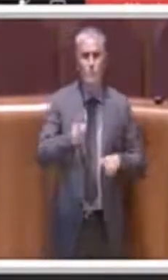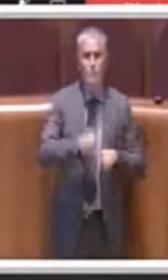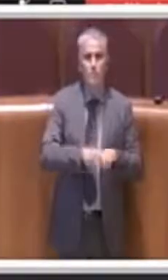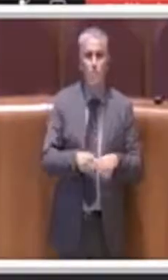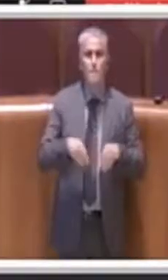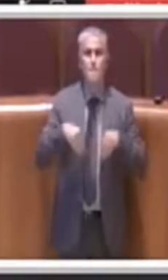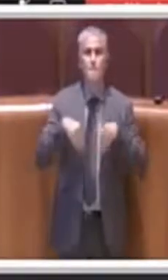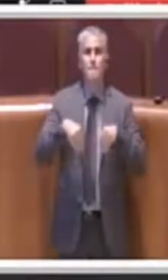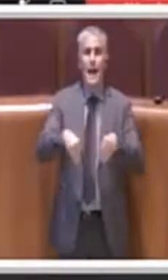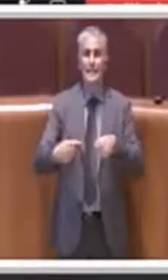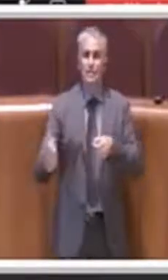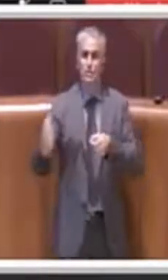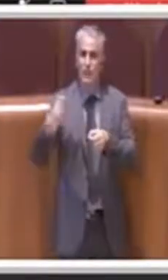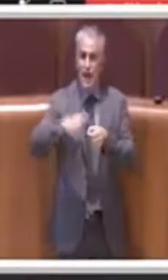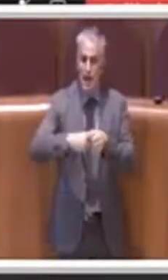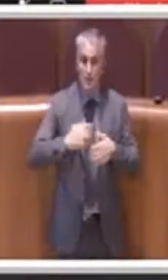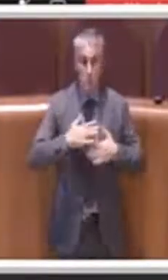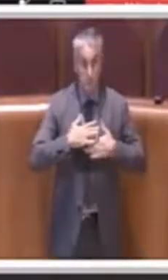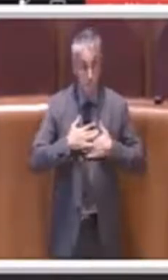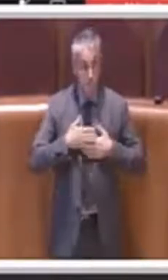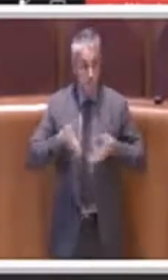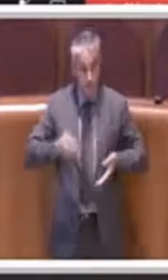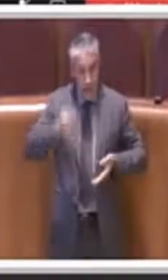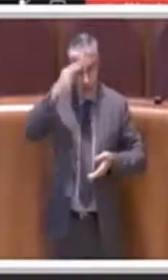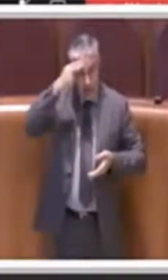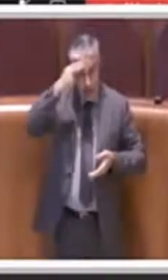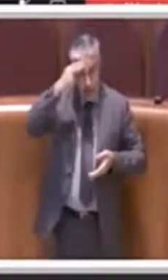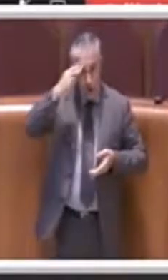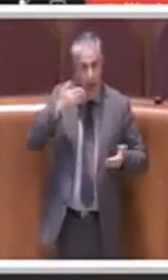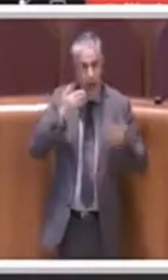che questa Assemblea Capitolina ha approvato,